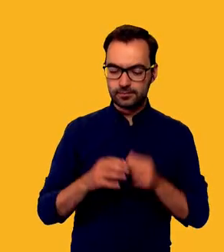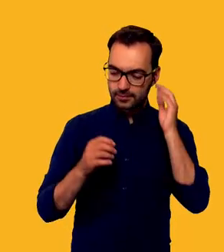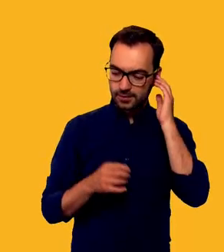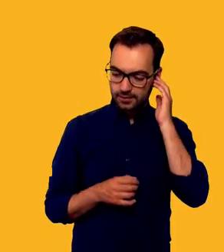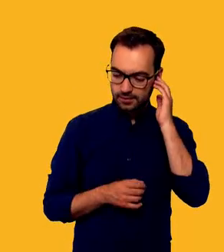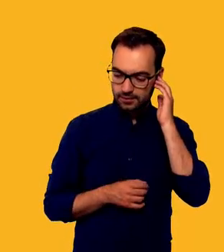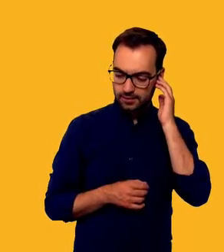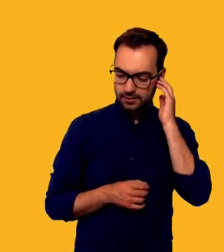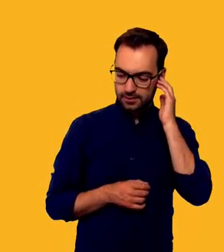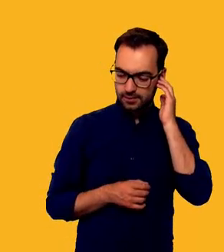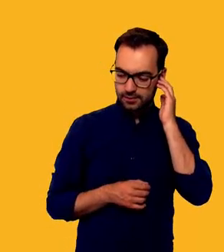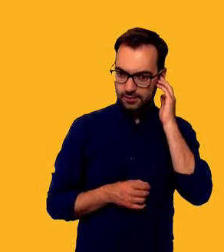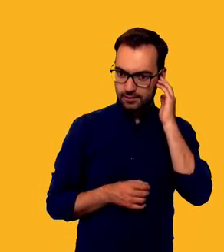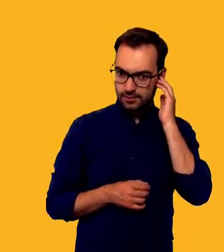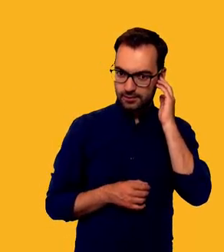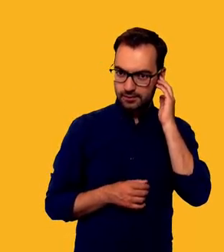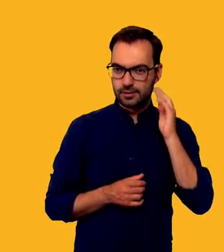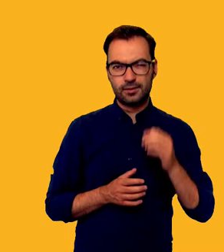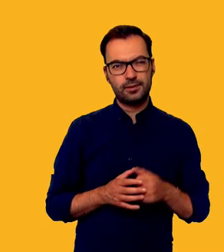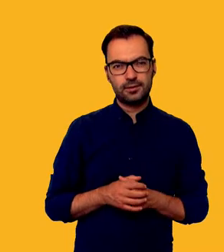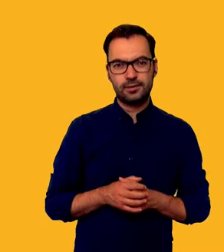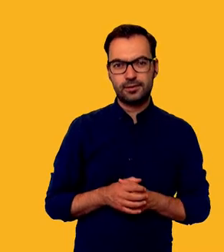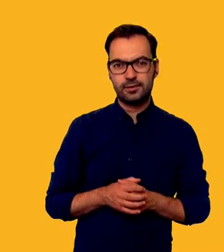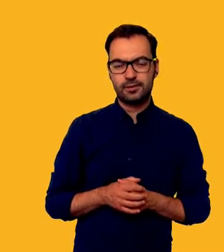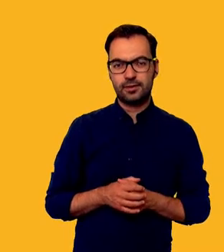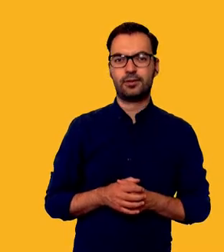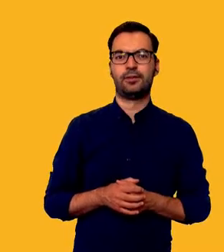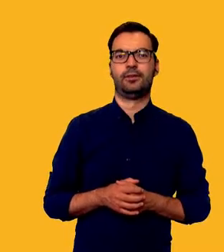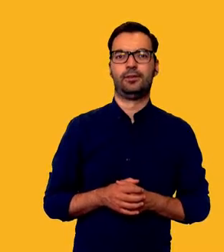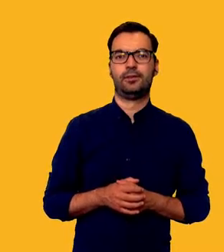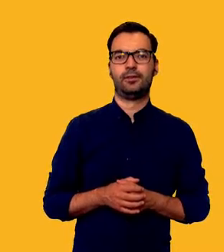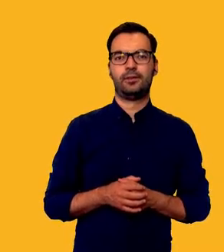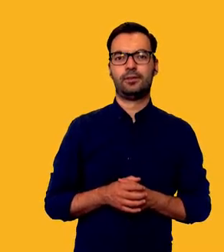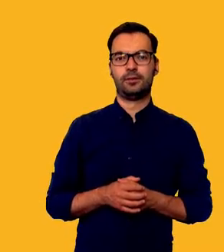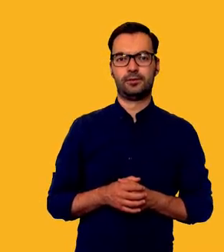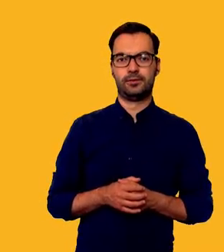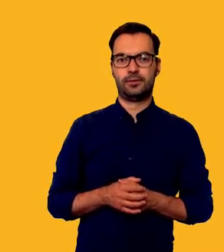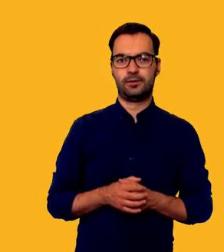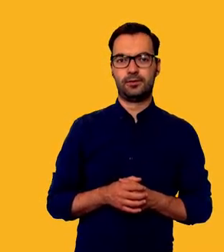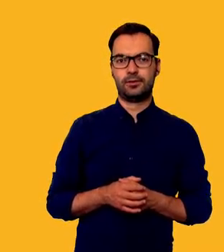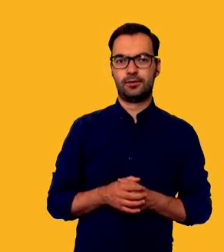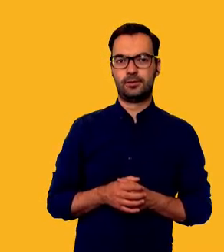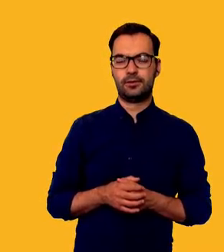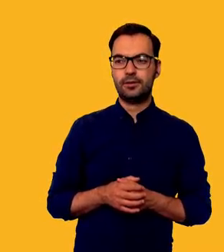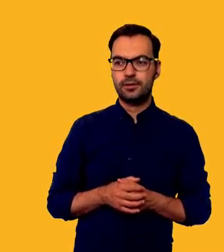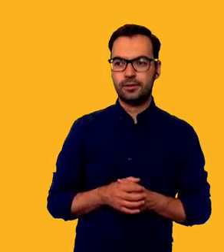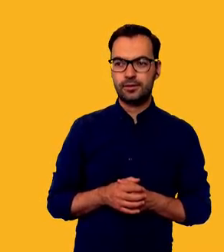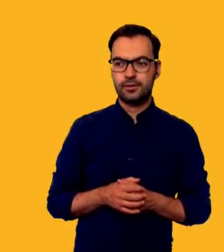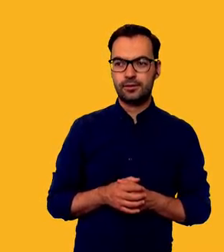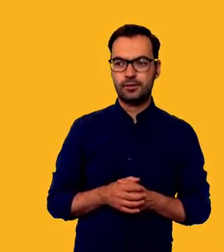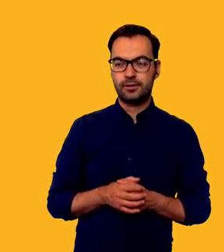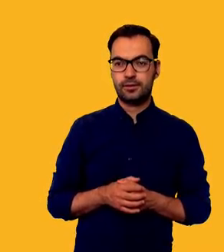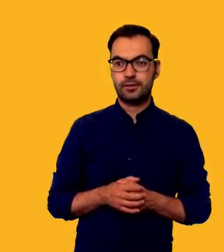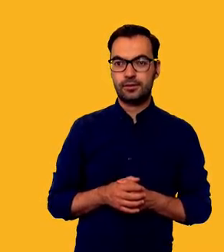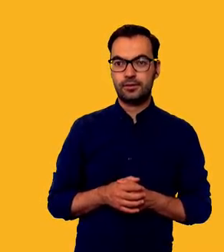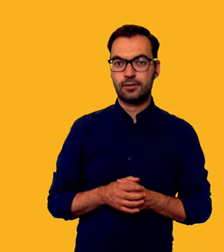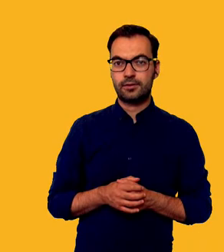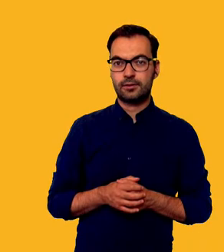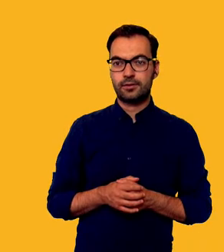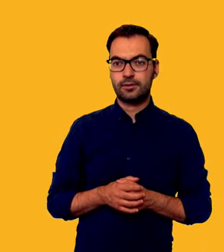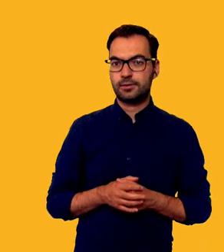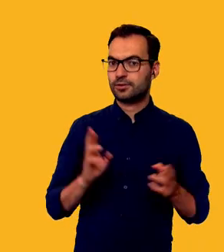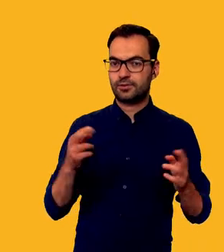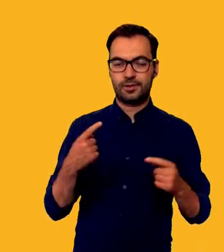muzea zostały dla miasta. No a to w ogóle kochany mój aktor, człowiek, to w ogóle nie